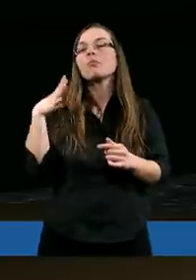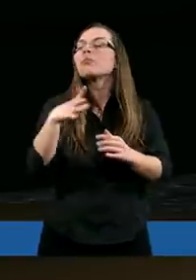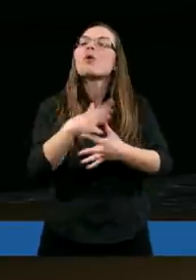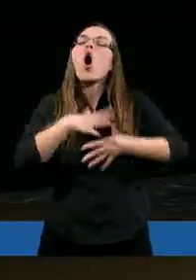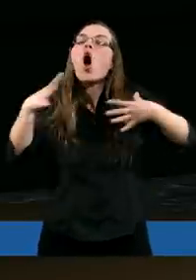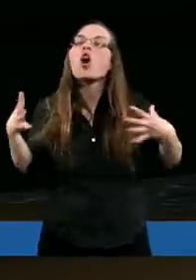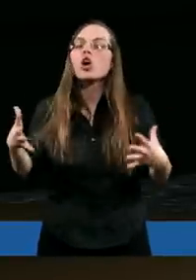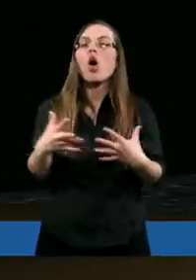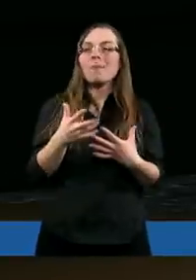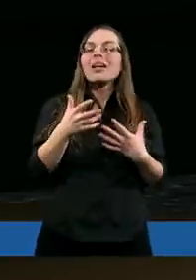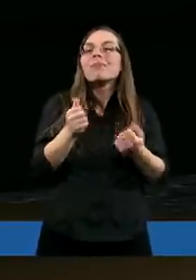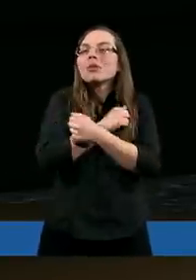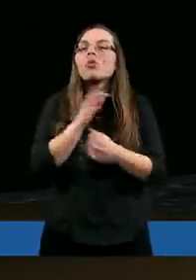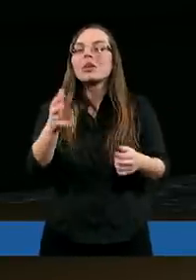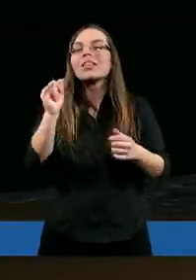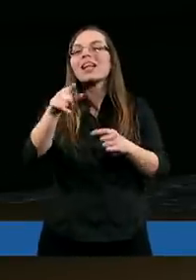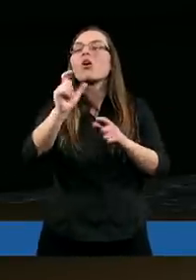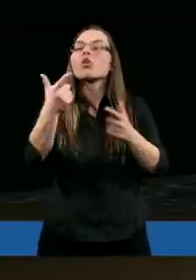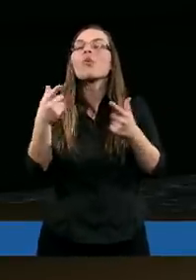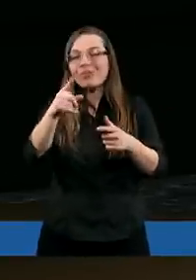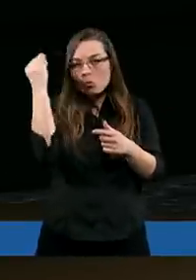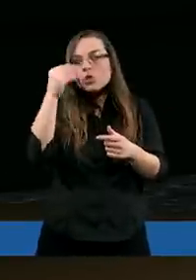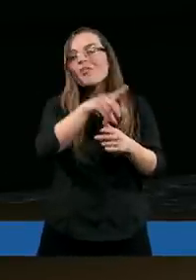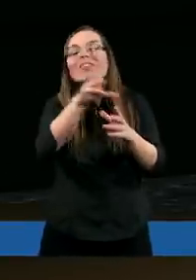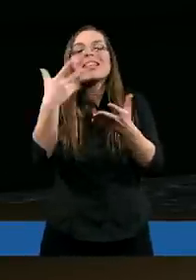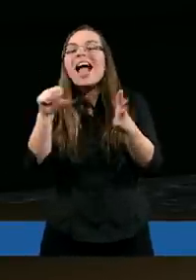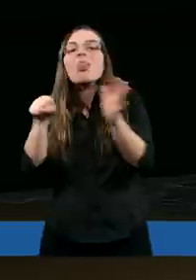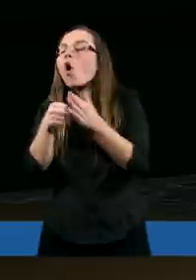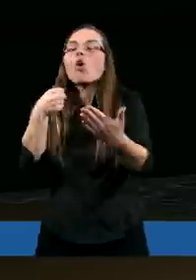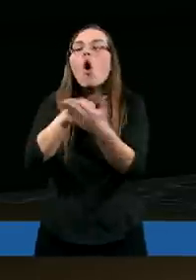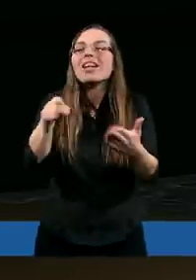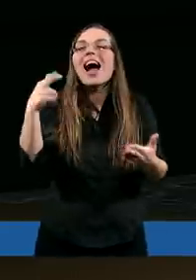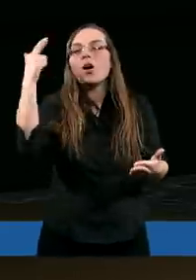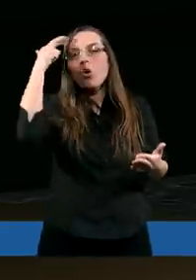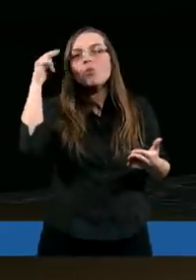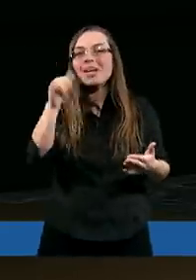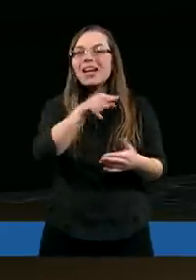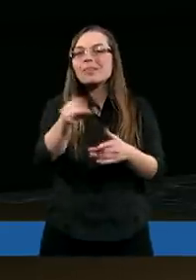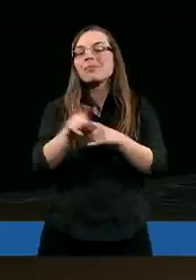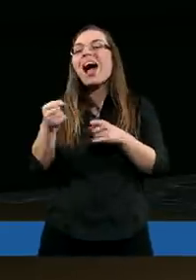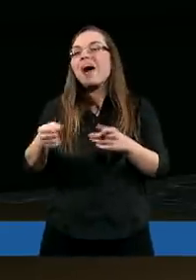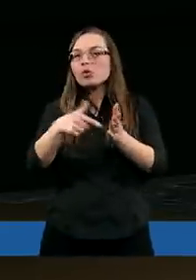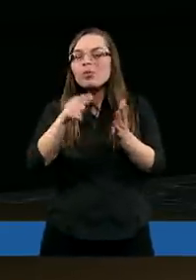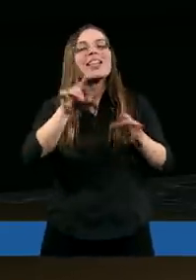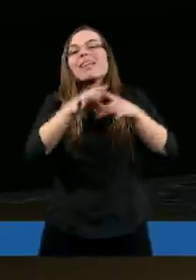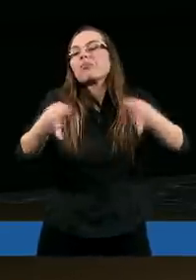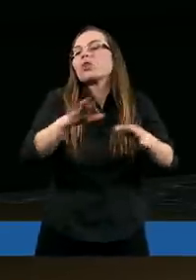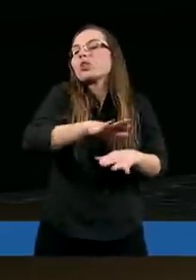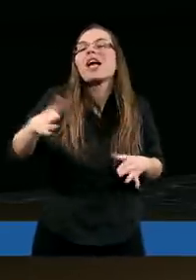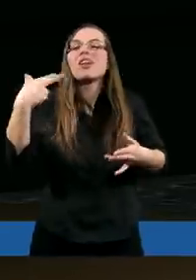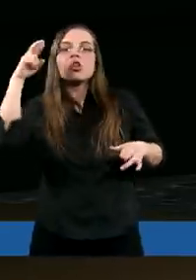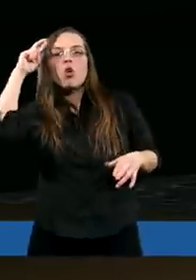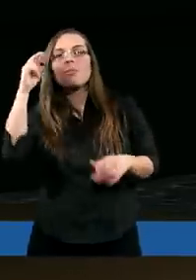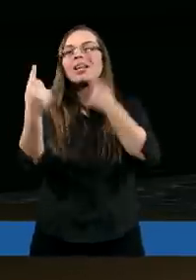ogromną, wtedy, uczniowie tego do końca nie rozumieli. Tak jak pewnie dzieci nie rozumieją sytuacji, jak